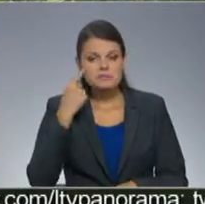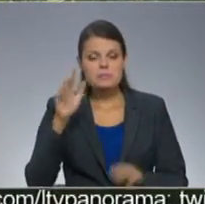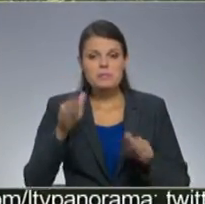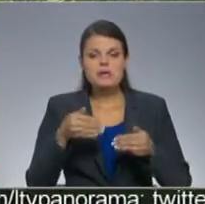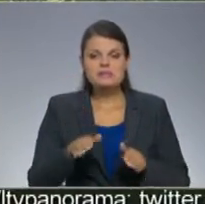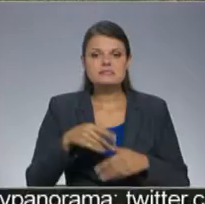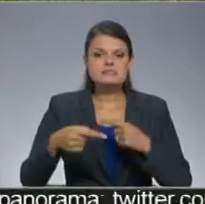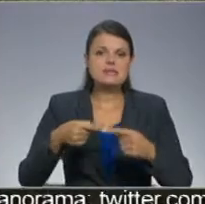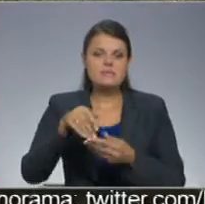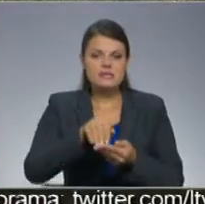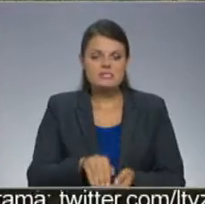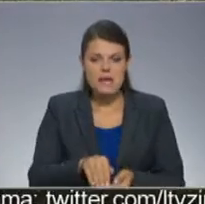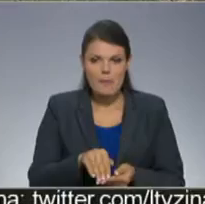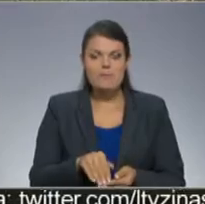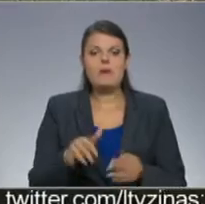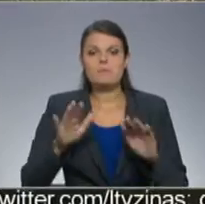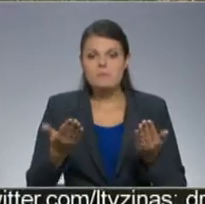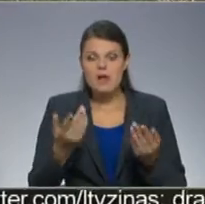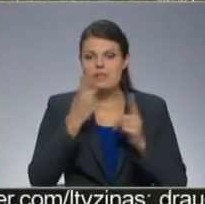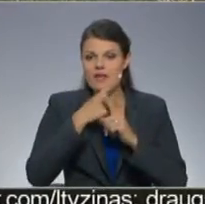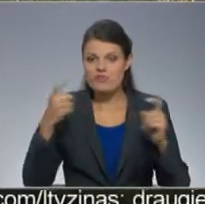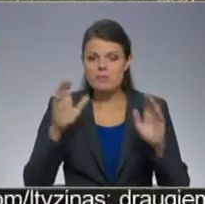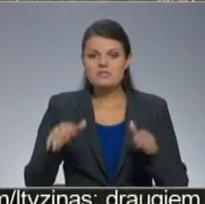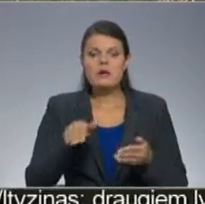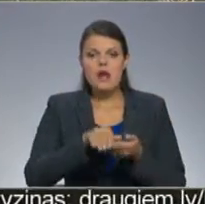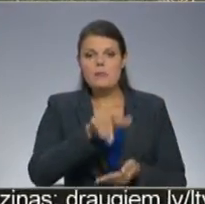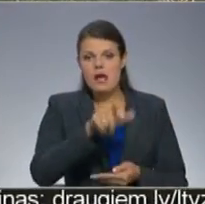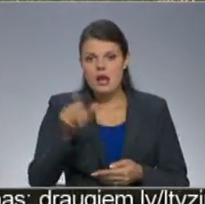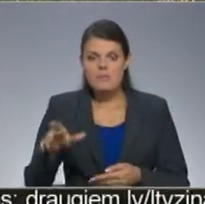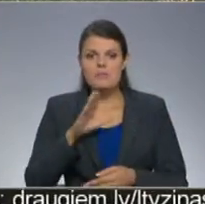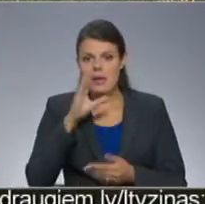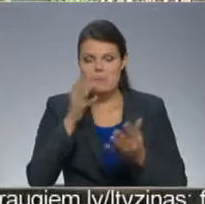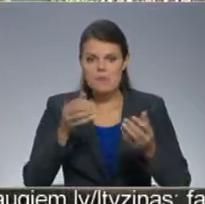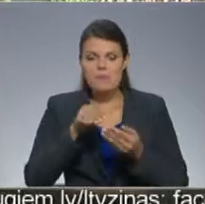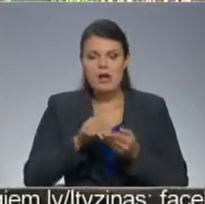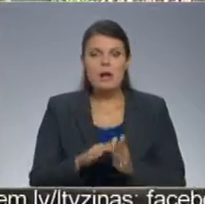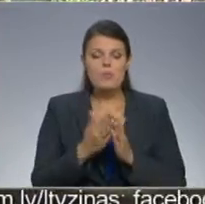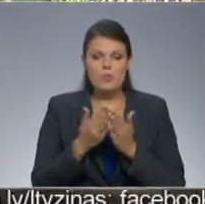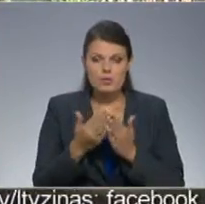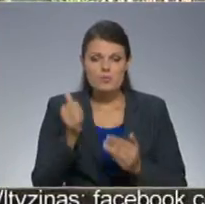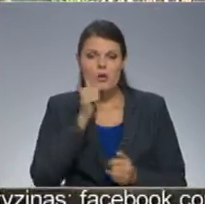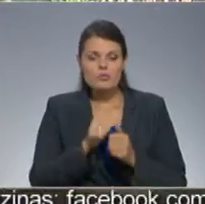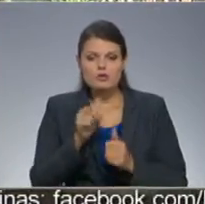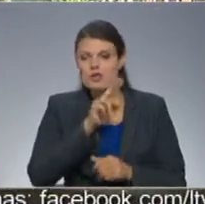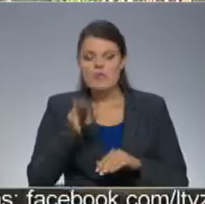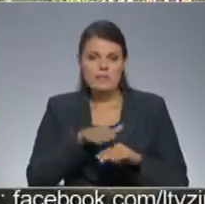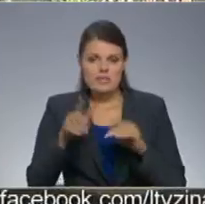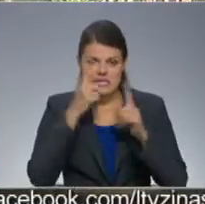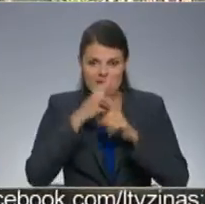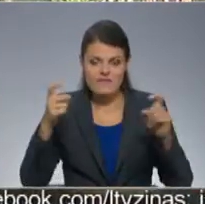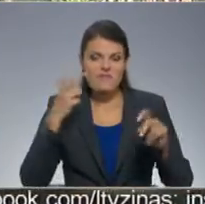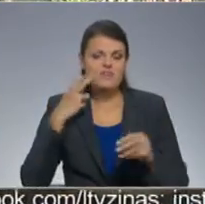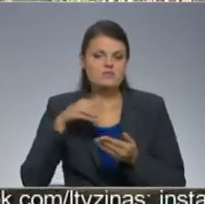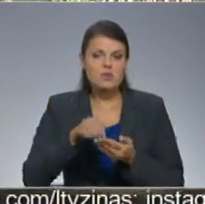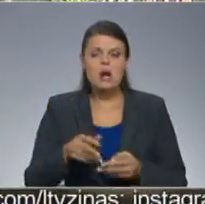dzimtas kapiem un konkrētiem apbedījumiem, taču tā kā informācija par apglabātajiem bija pieejama vien kapu grāmatā un bieži vien nepilnīga, īpaši vecajos